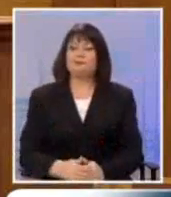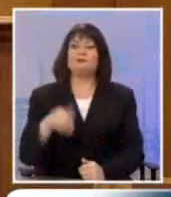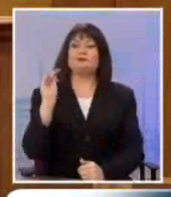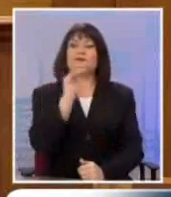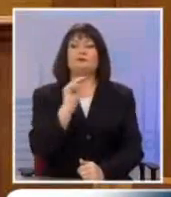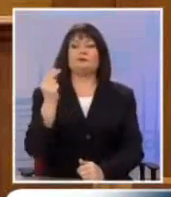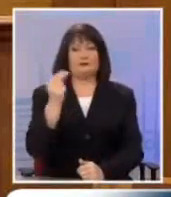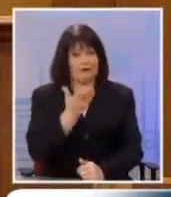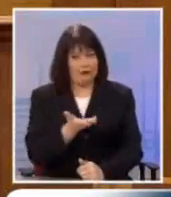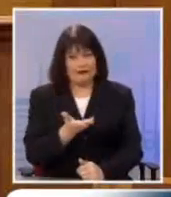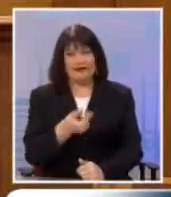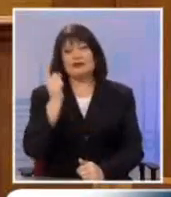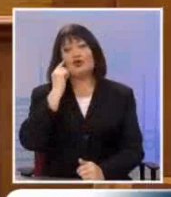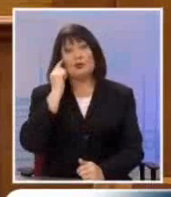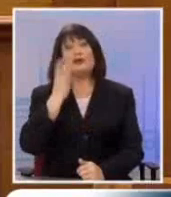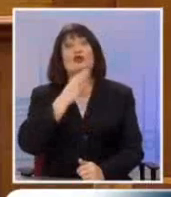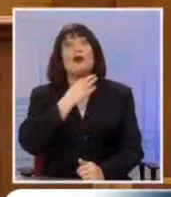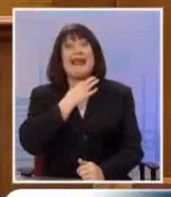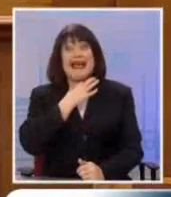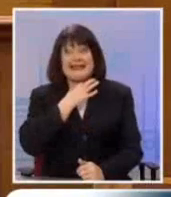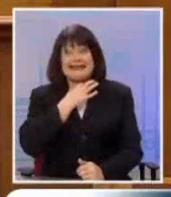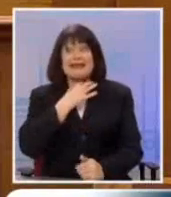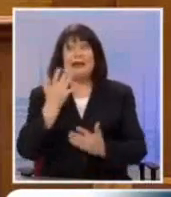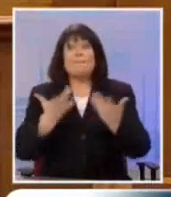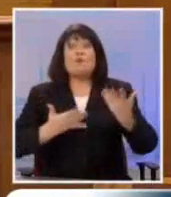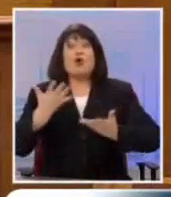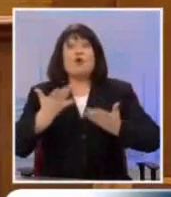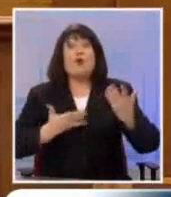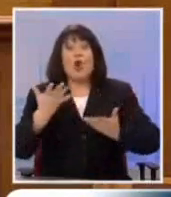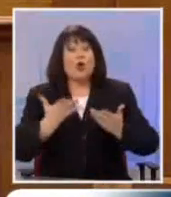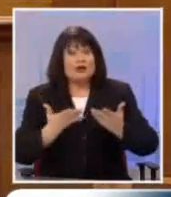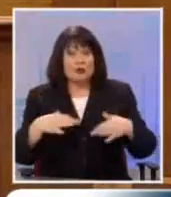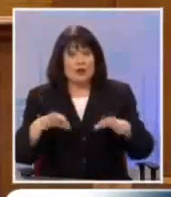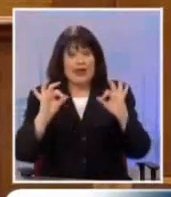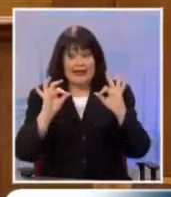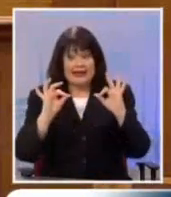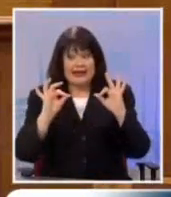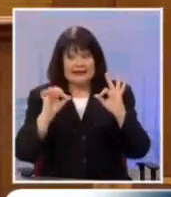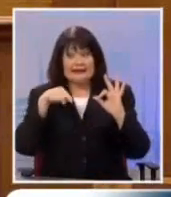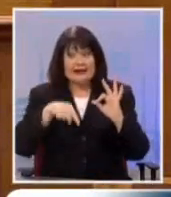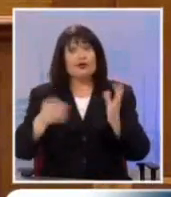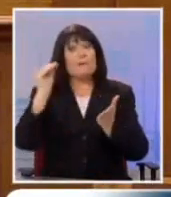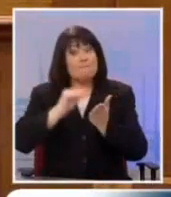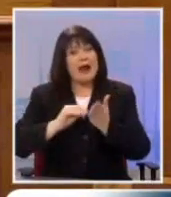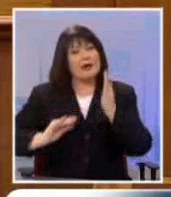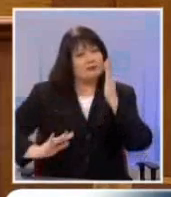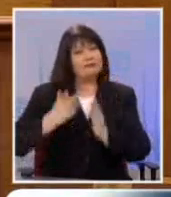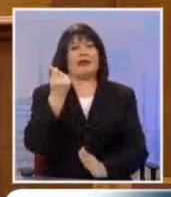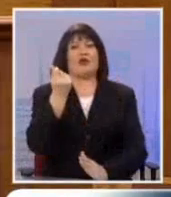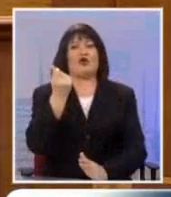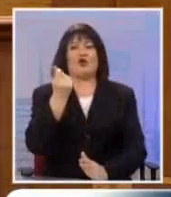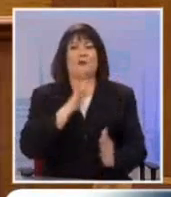συνάδελφοι, νομίζω ότι χρειάζεται ένα προϋπολογισμός που θα αρχίσει με αυτή την επανακίνηση της οικονομίας και